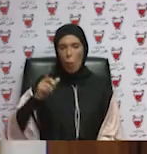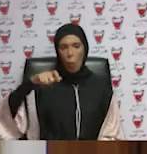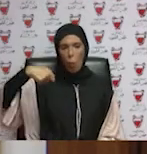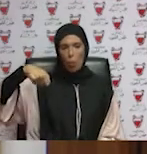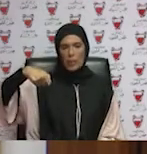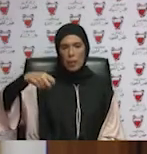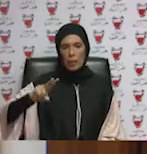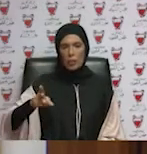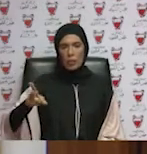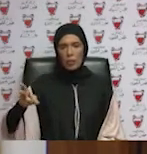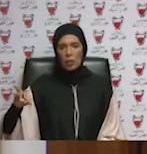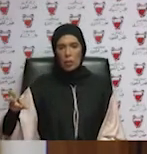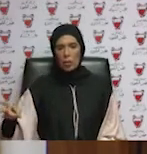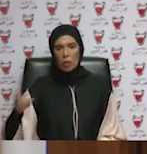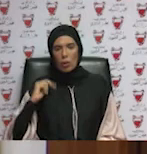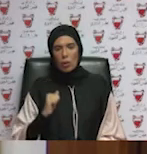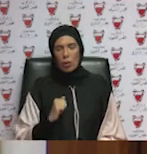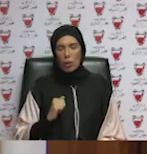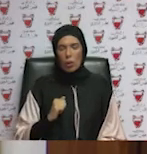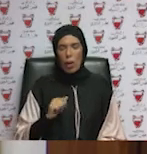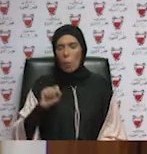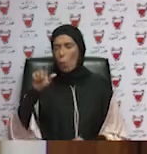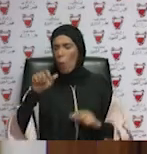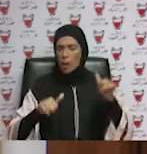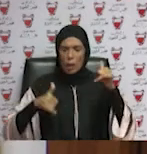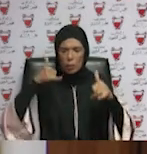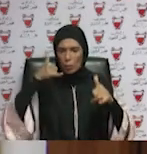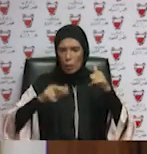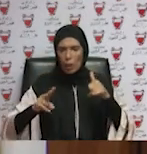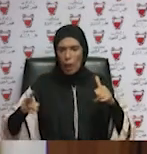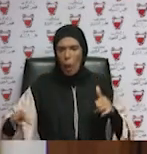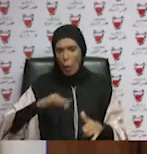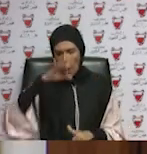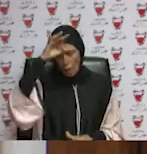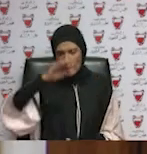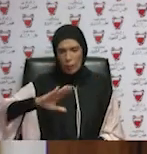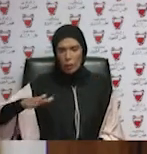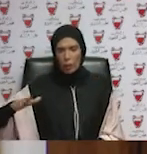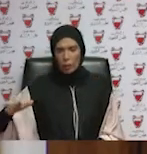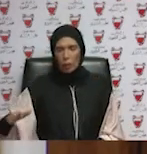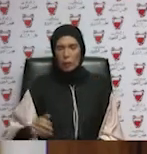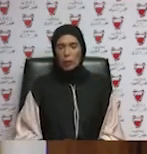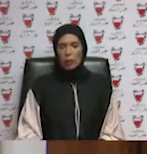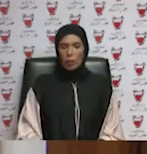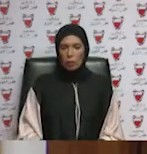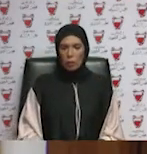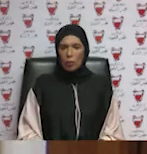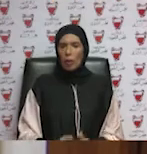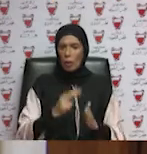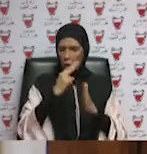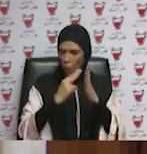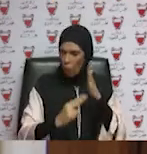الأخرى سواء كان الموصلات والاتصالات أو خفر السواحل قوانينها تنص